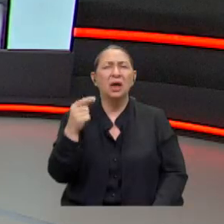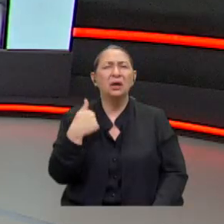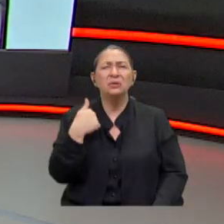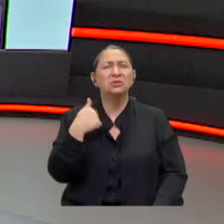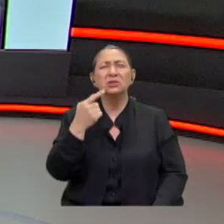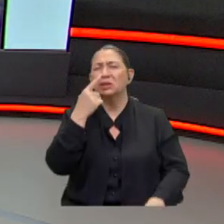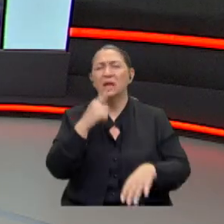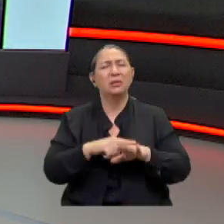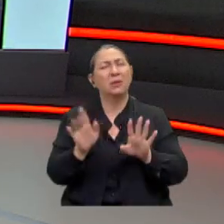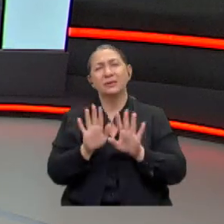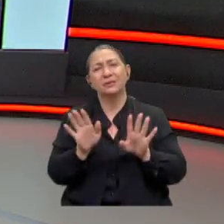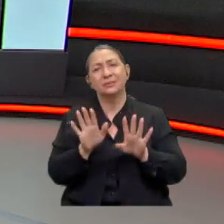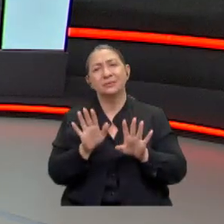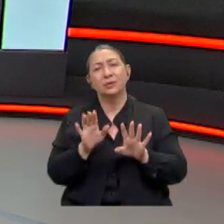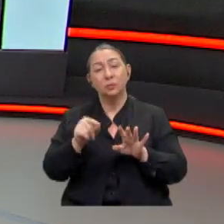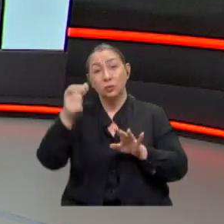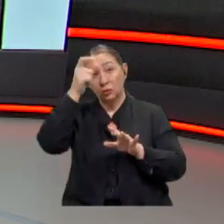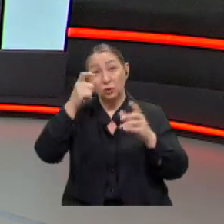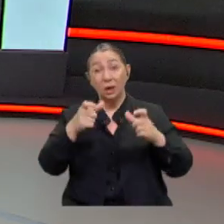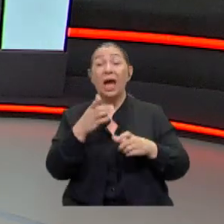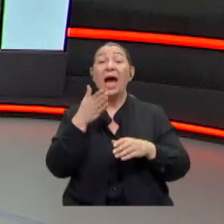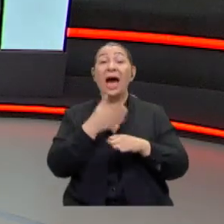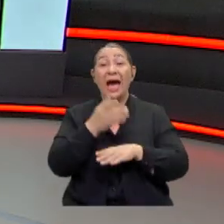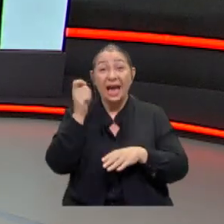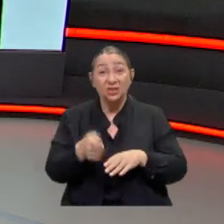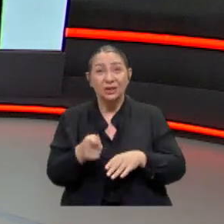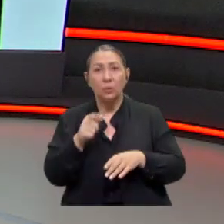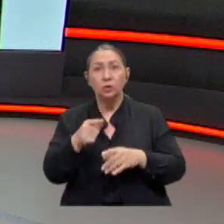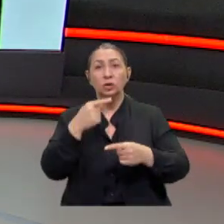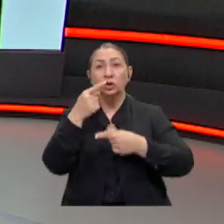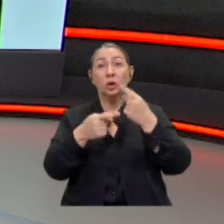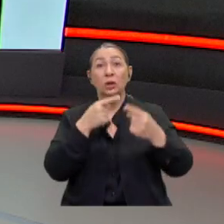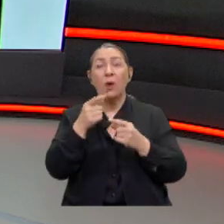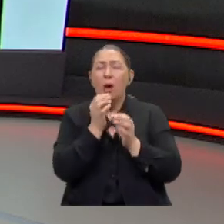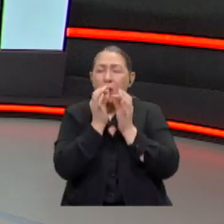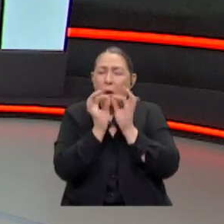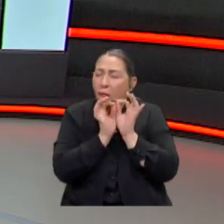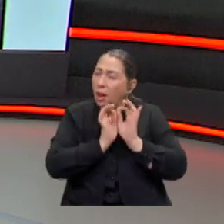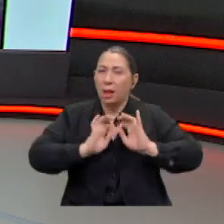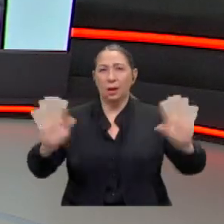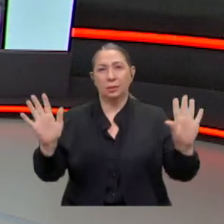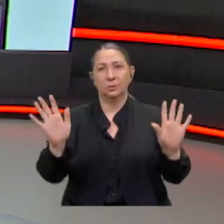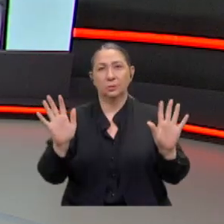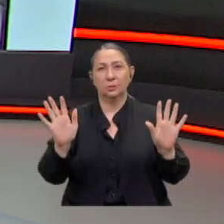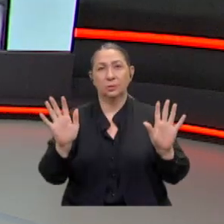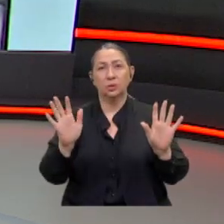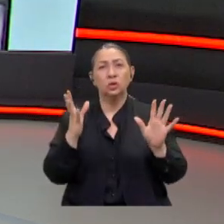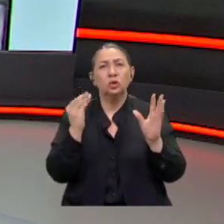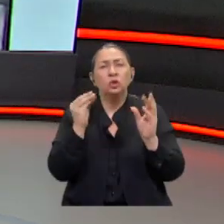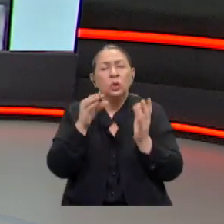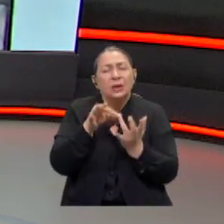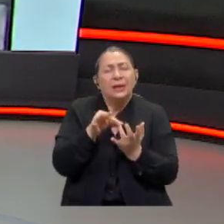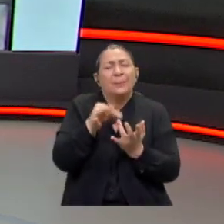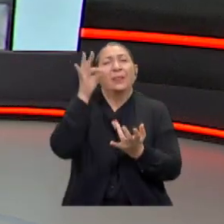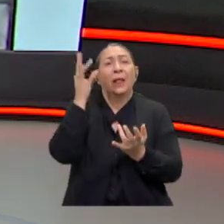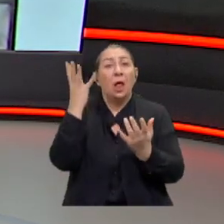hiç bunlara inanmayın bu ülke hakikaten bütün bu söylediklerimi olağanüstü O çok